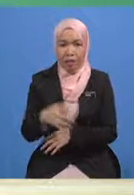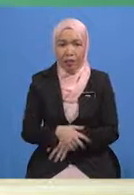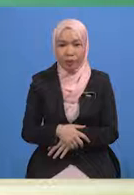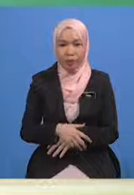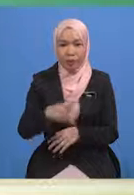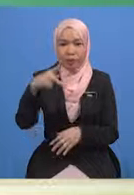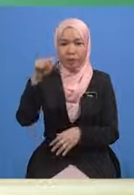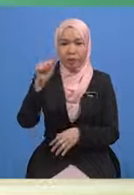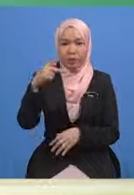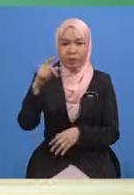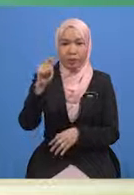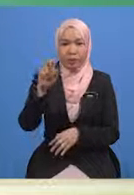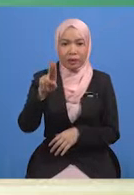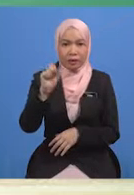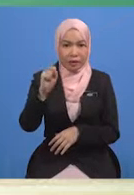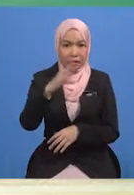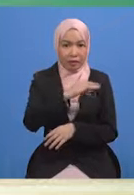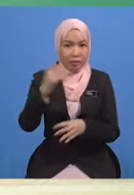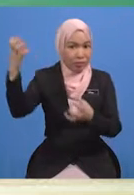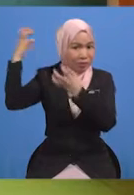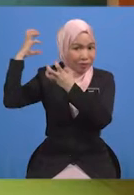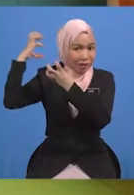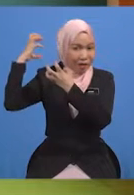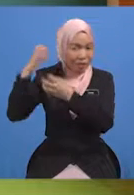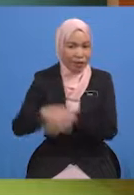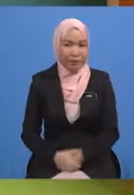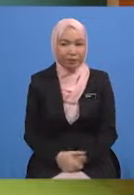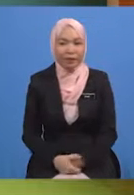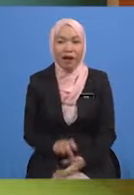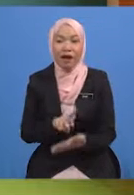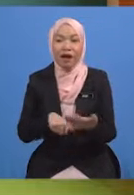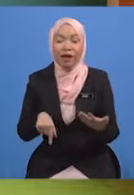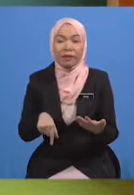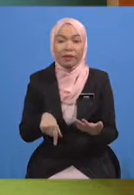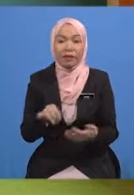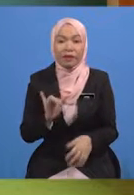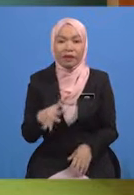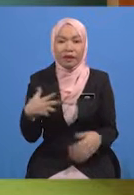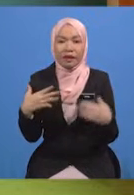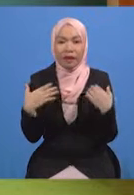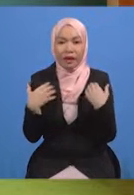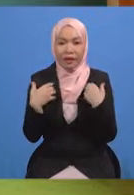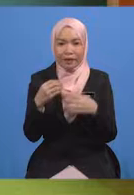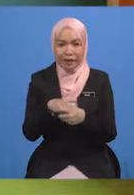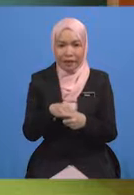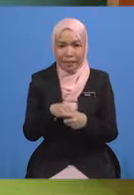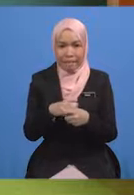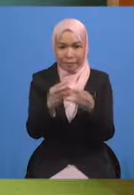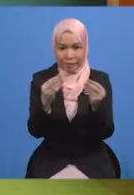kaktus dan pokok kelapa. Apakah yang terdapat di dalam